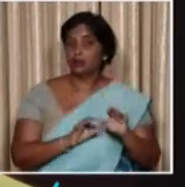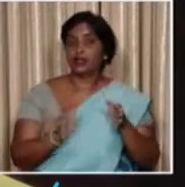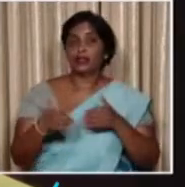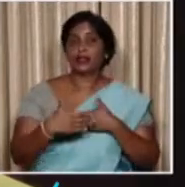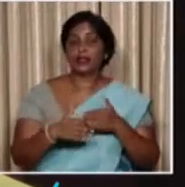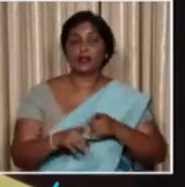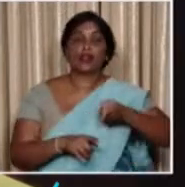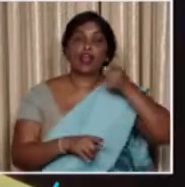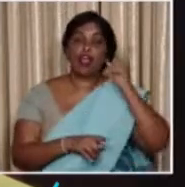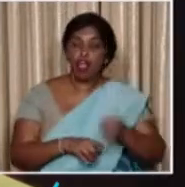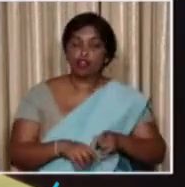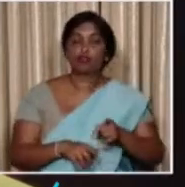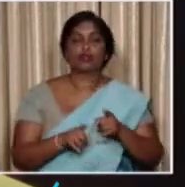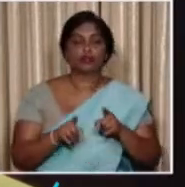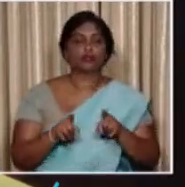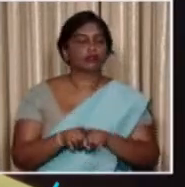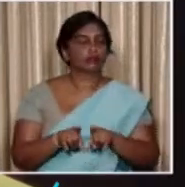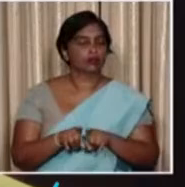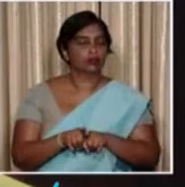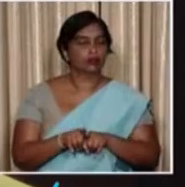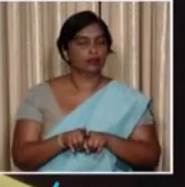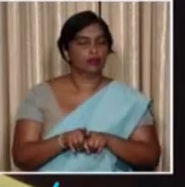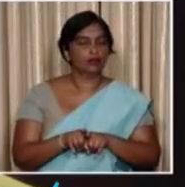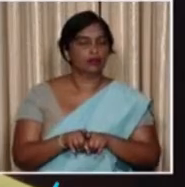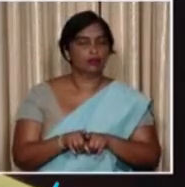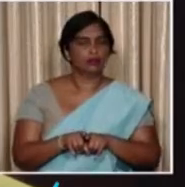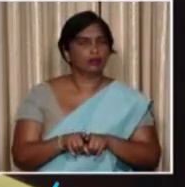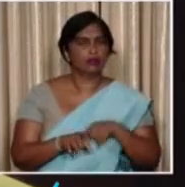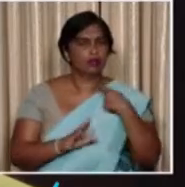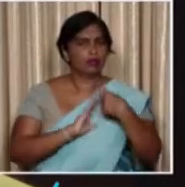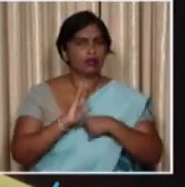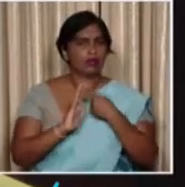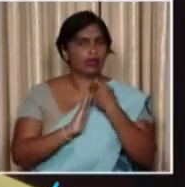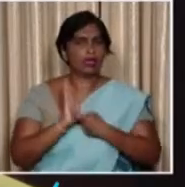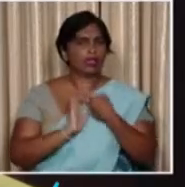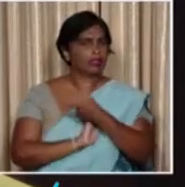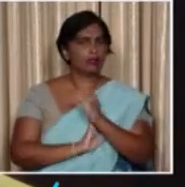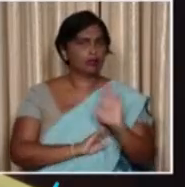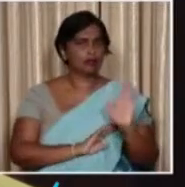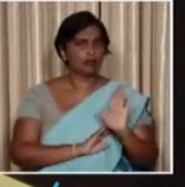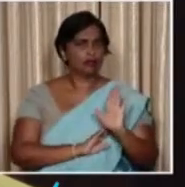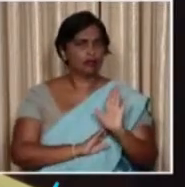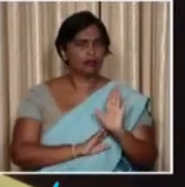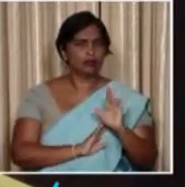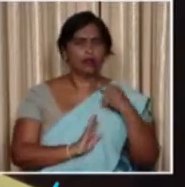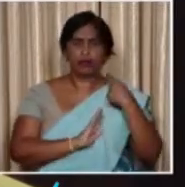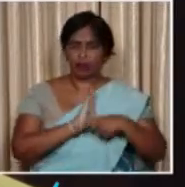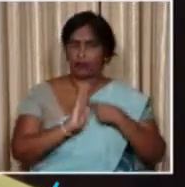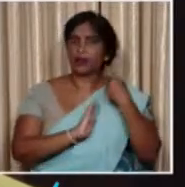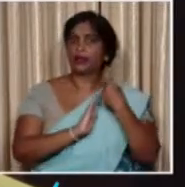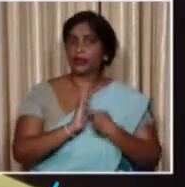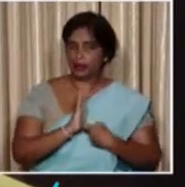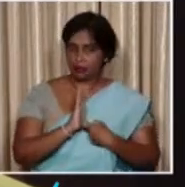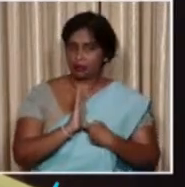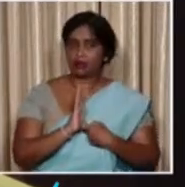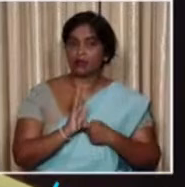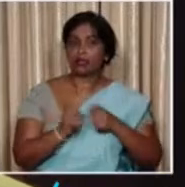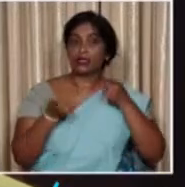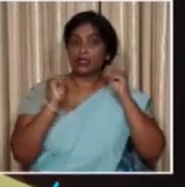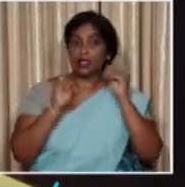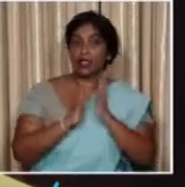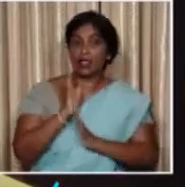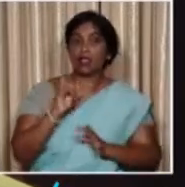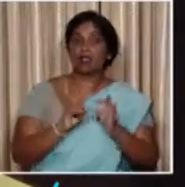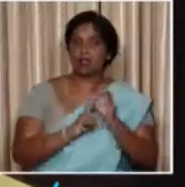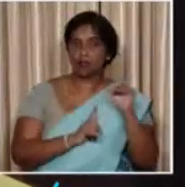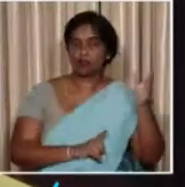කැබිනට් අනුමැතිය ඇතිව කියලා. ඒක නෙමෙයි රටේ නීති තීන්දුව, රටේ නීතිය. රටේ නීතිය ක්‍රීඩා